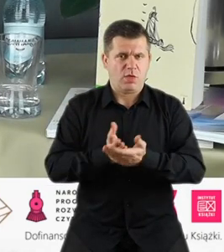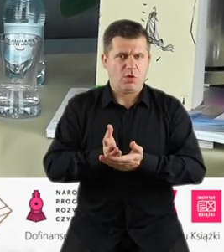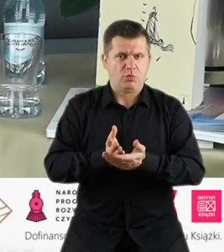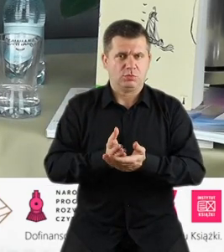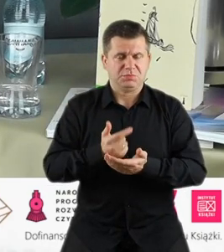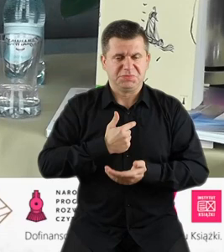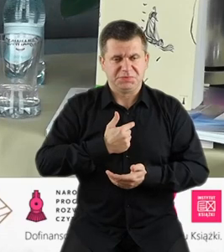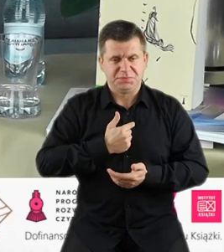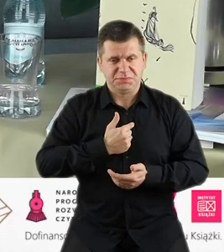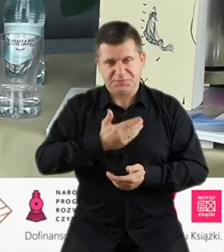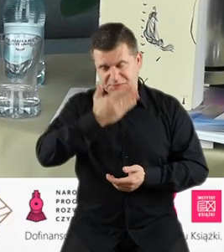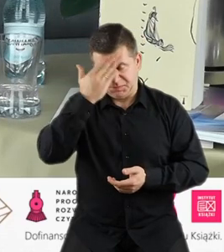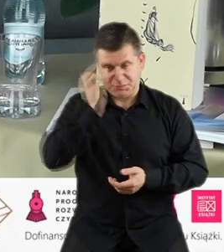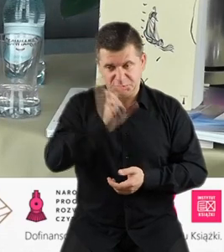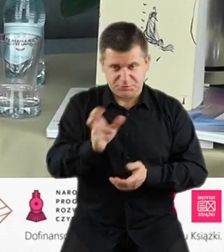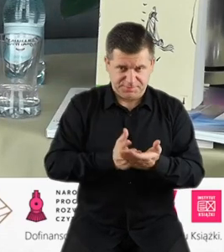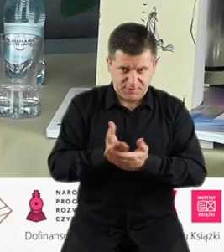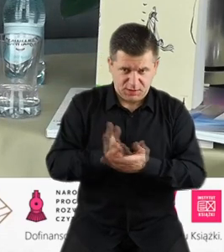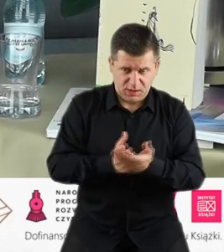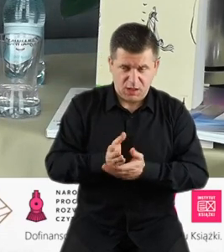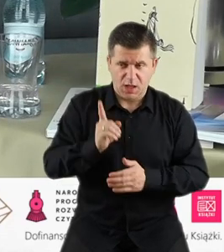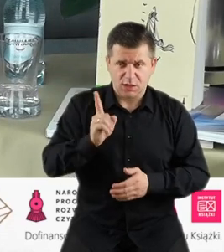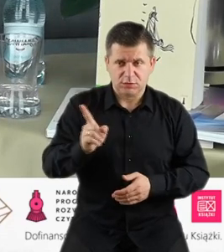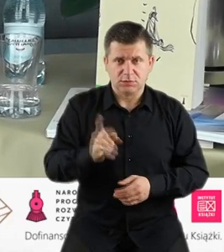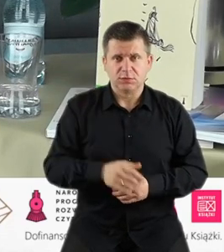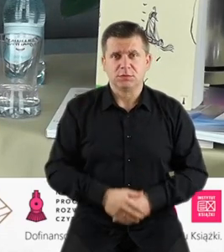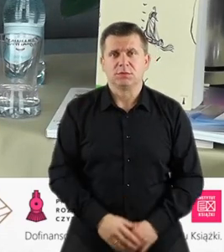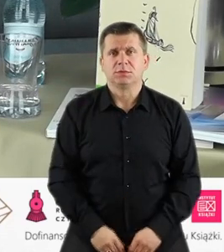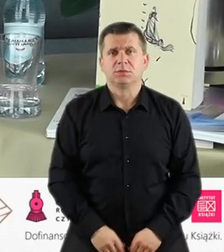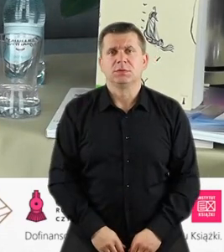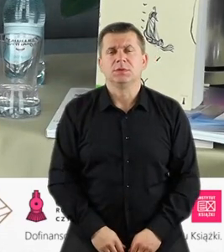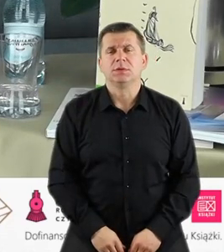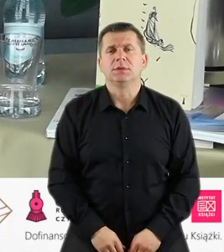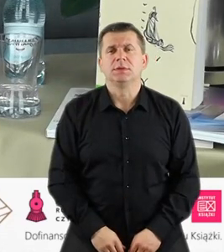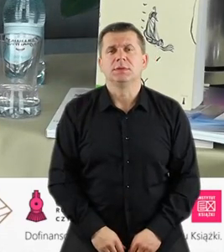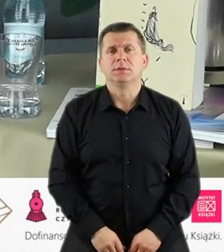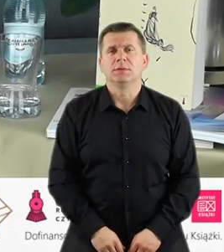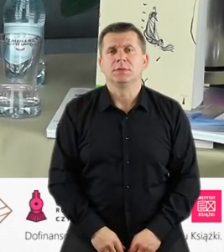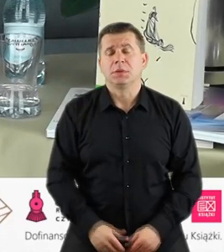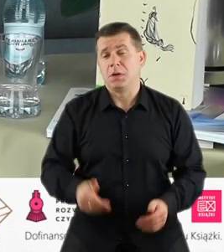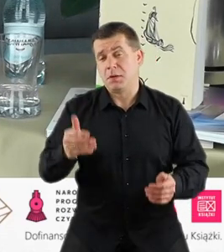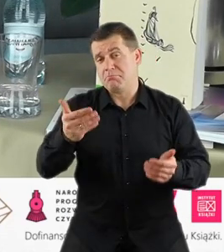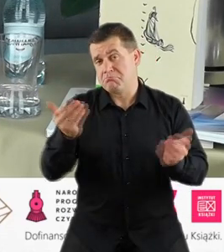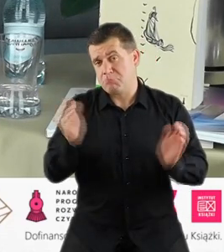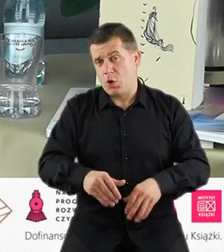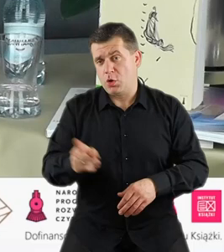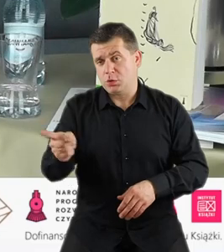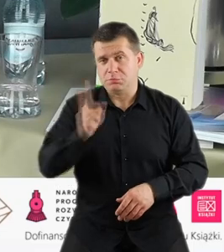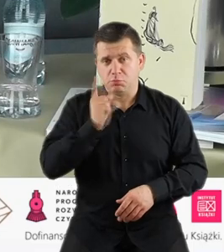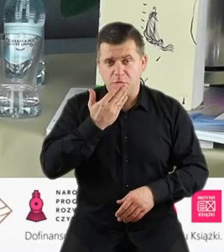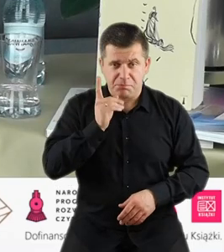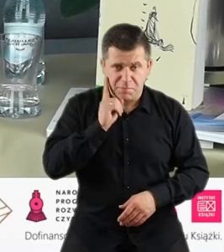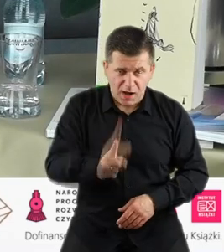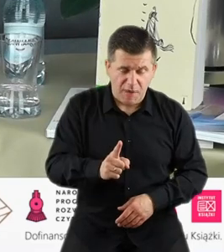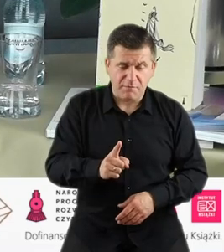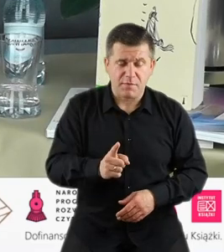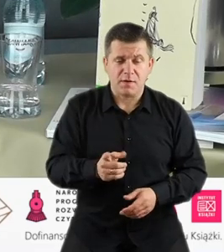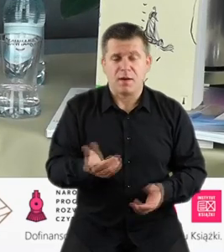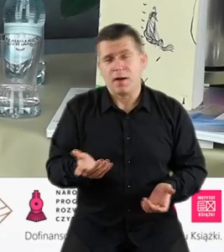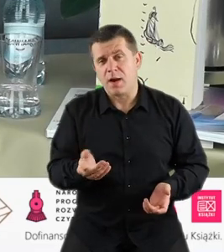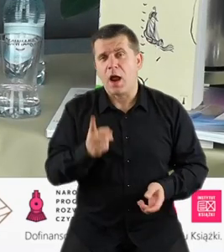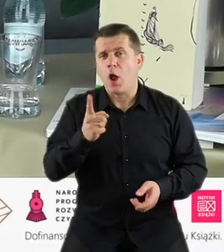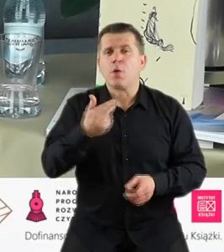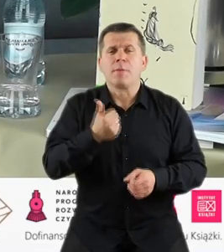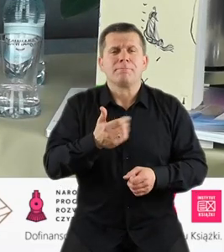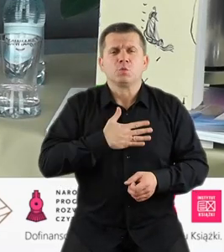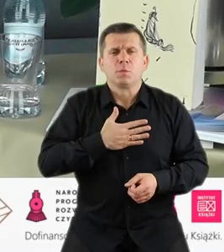Ja nie wiem, czy ja mu wierzę. Mnie się wydaje, że on jest w obłędzie. Może mówi prawdę, może tak jest, ale